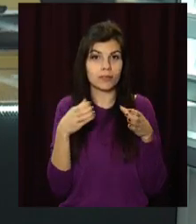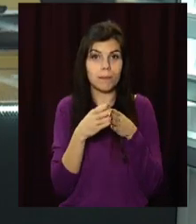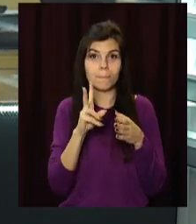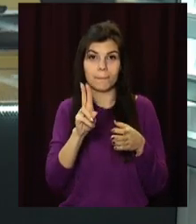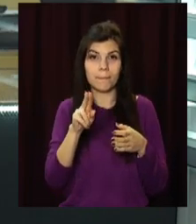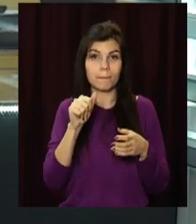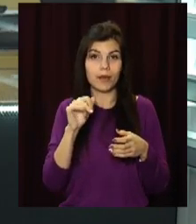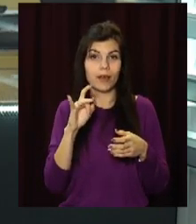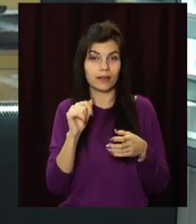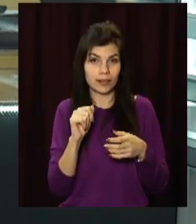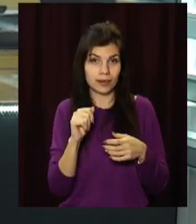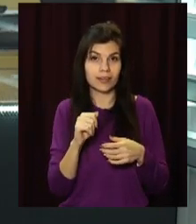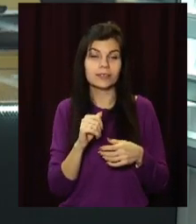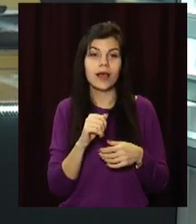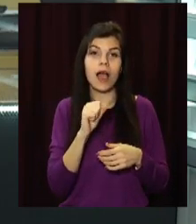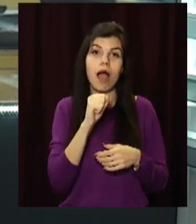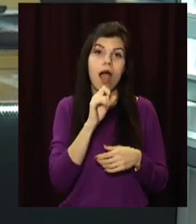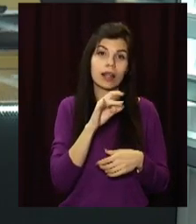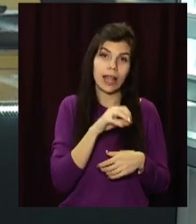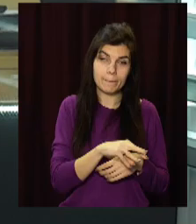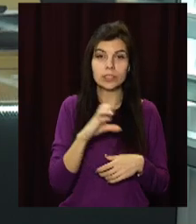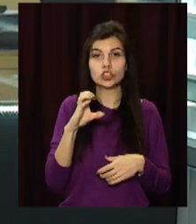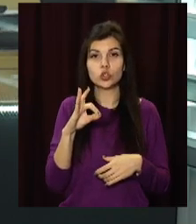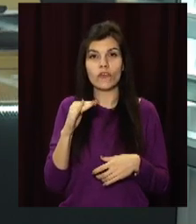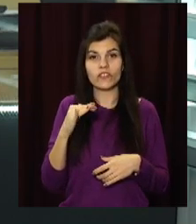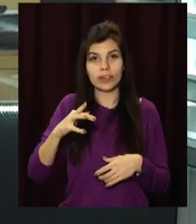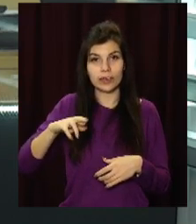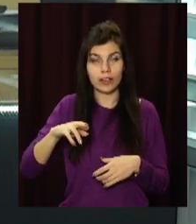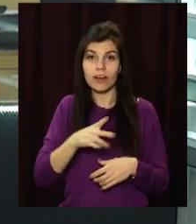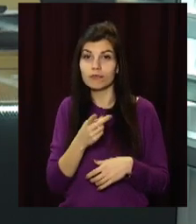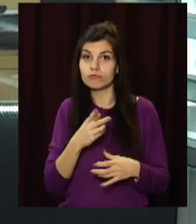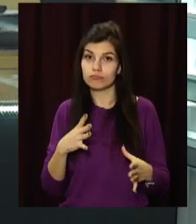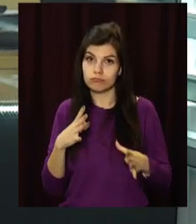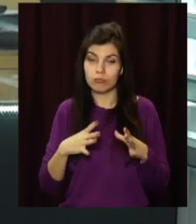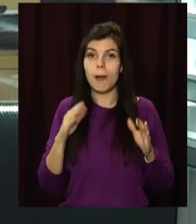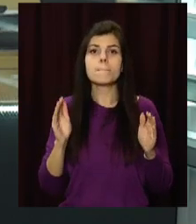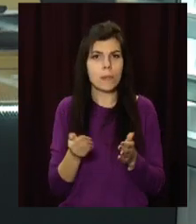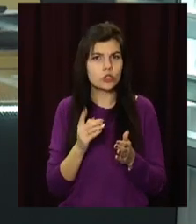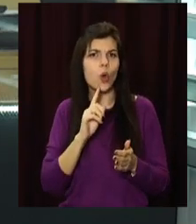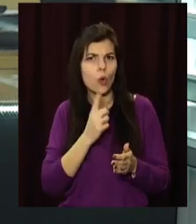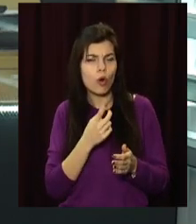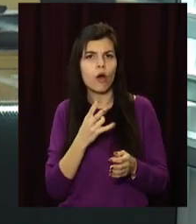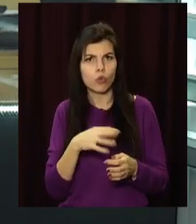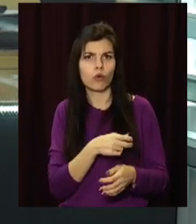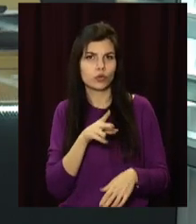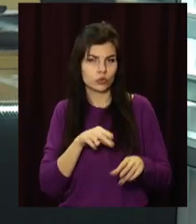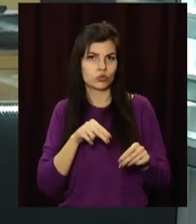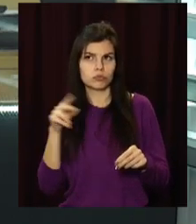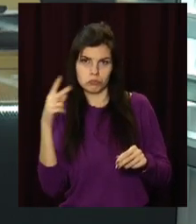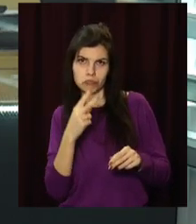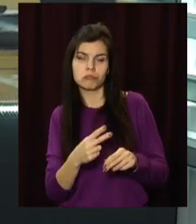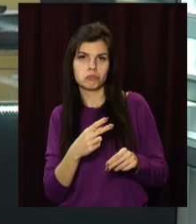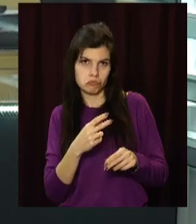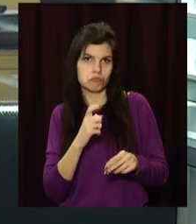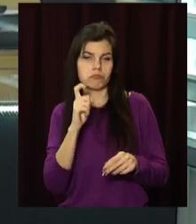І до новин спорту. Після зимових канікул і локдауну на лід. Дніпровські фігуристи розпочали активні тренування. Одним із